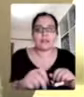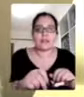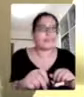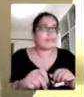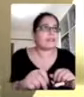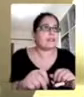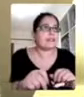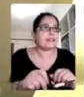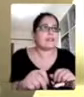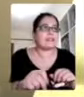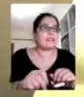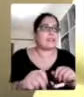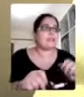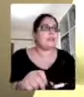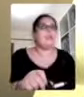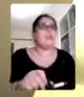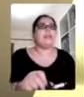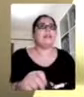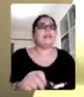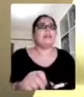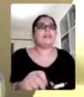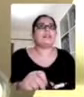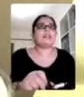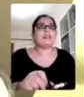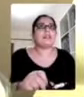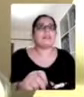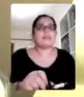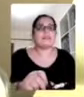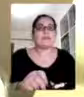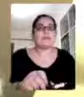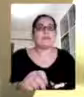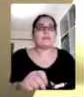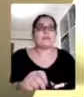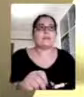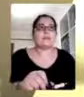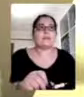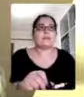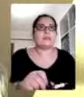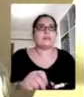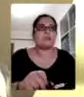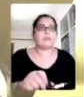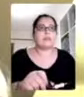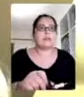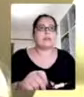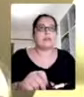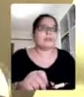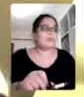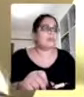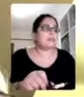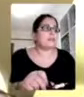İyi mi bu sefer, bağlantı var mı? Ya Ya bu bu Facebook arada şöyle bir şey. canlı şeyini ya.